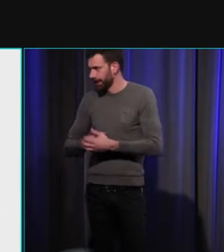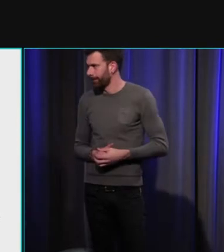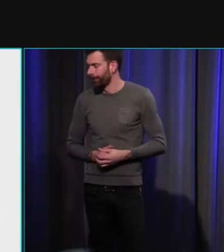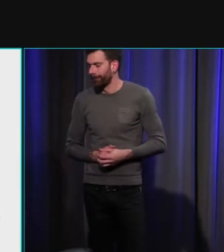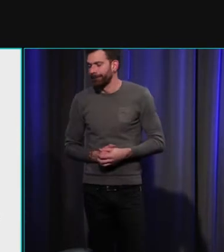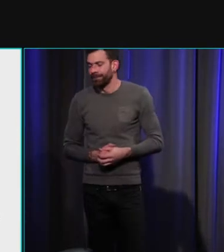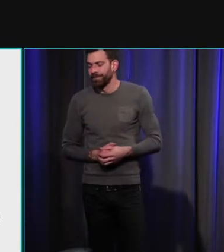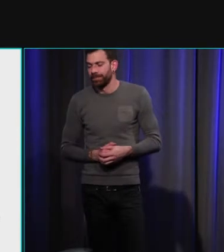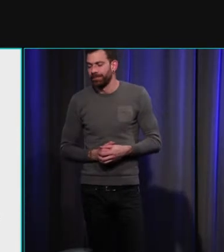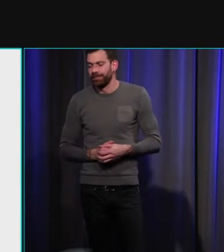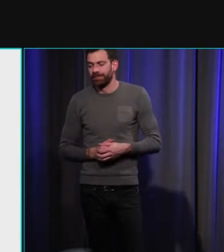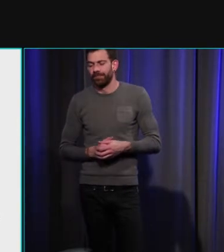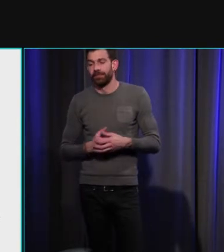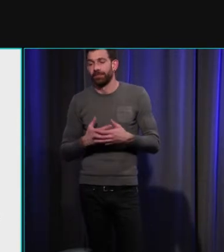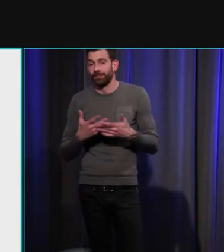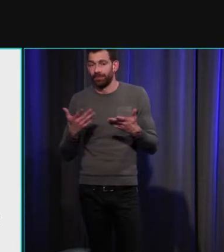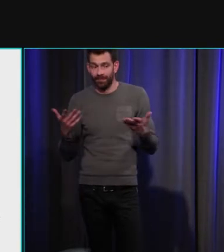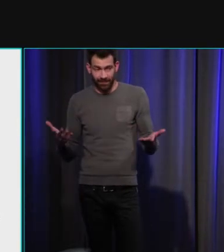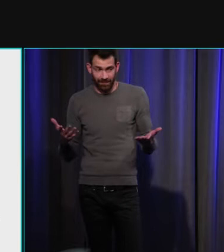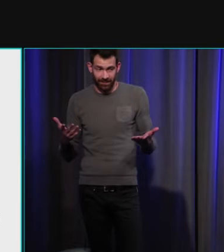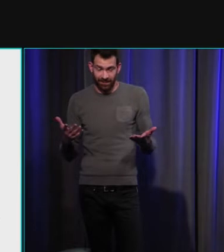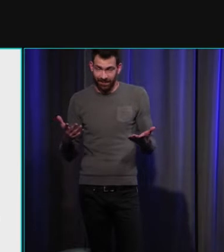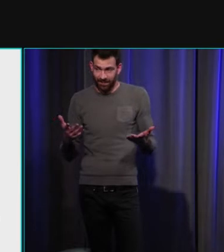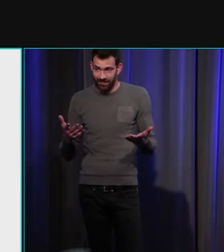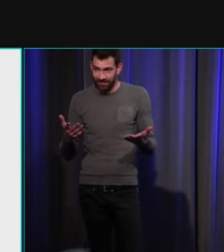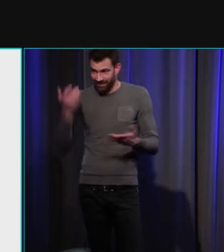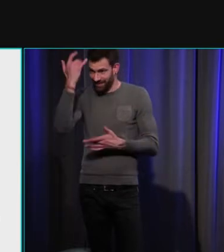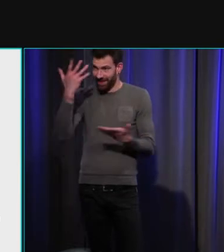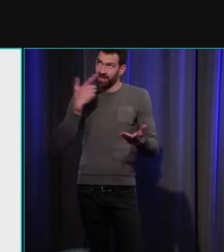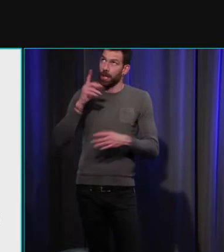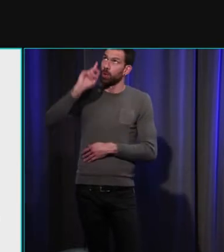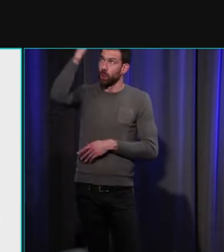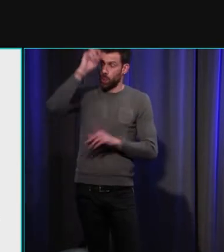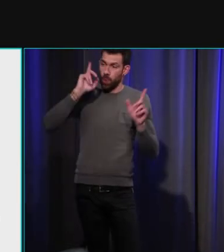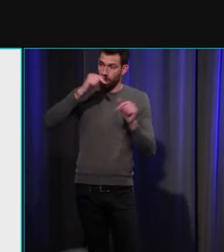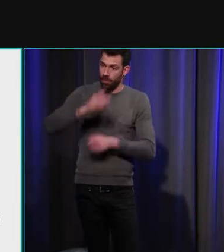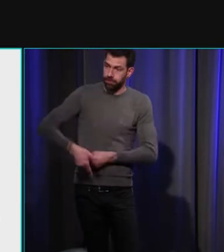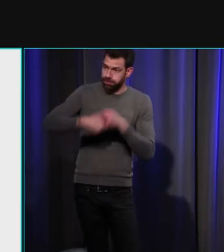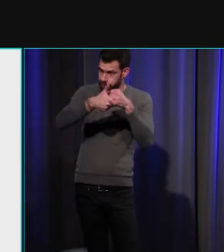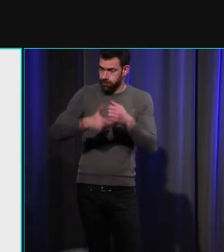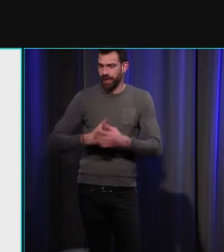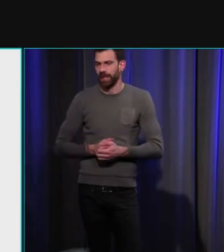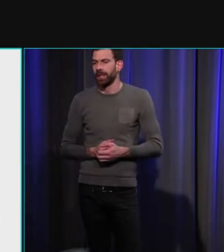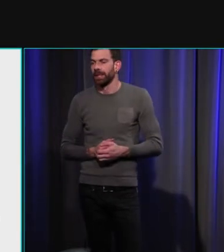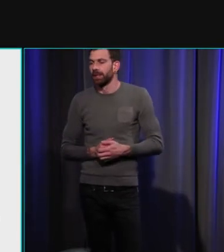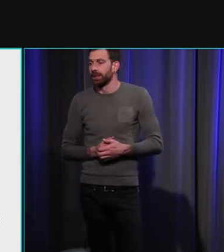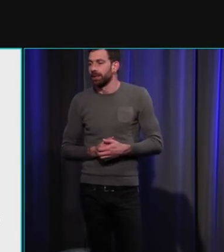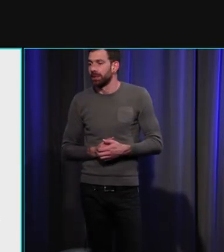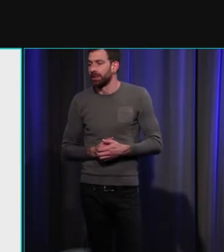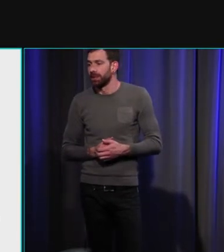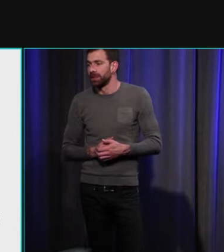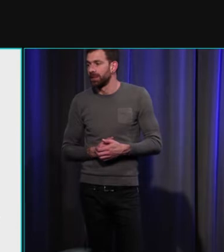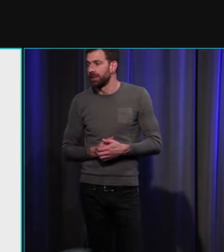il y a cette idée que la providence est derrière et que là encore ce n'est pas très chrétien